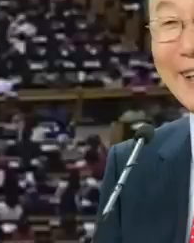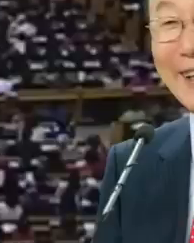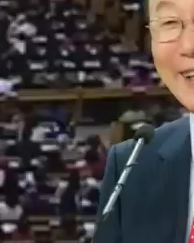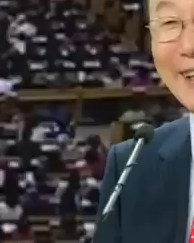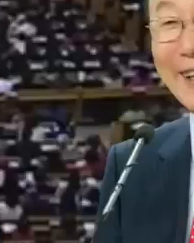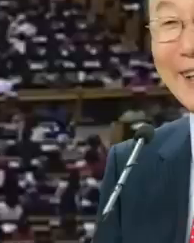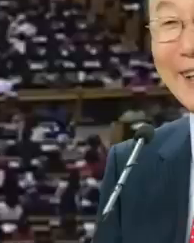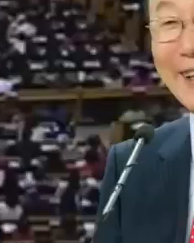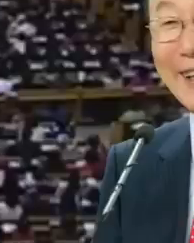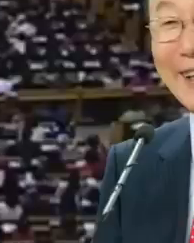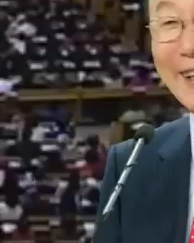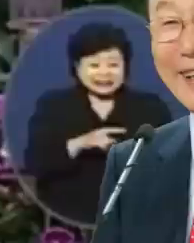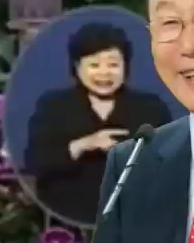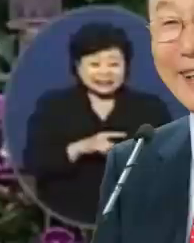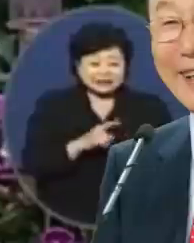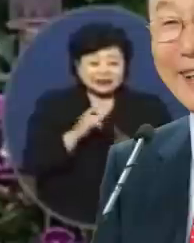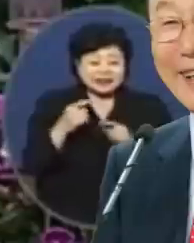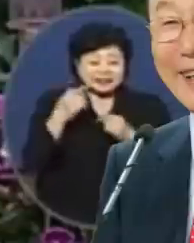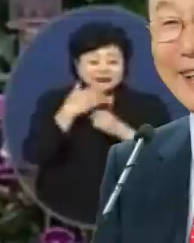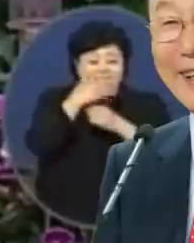마음 다스리기라는 제목으로